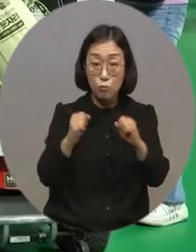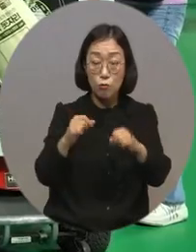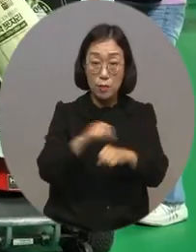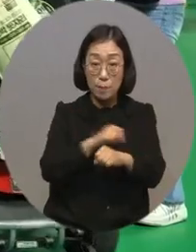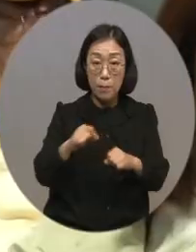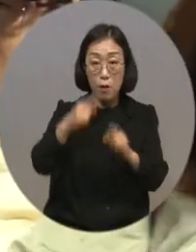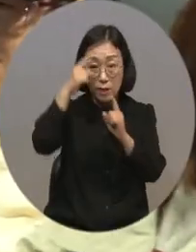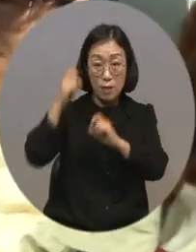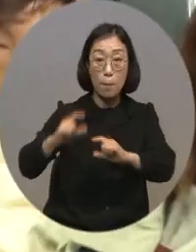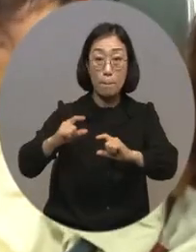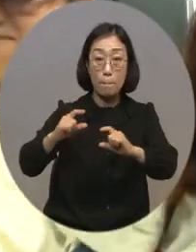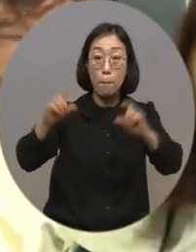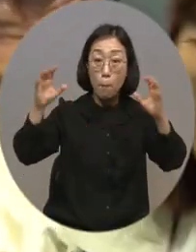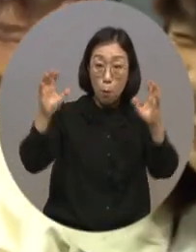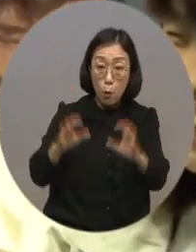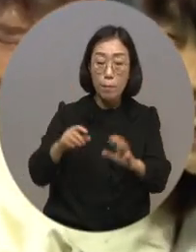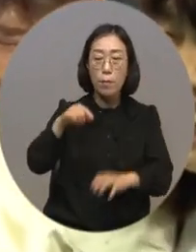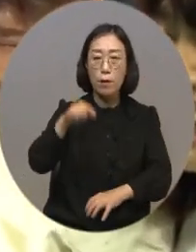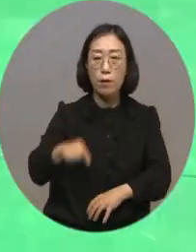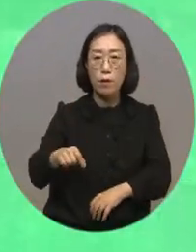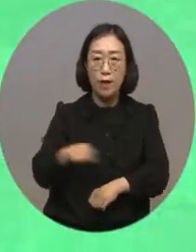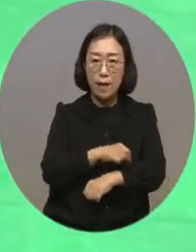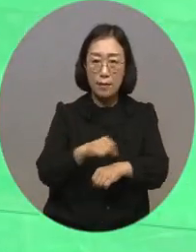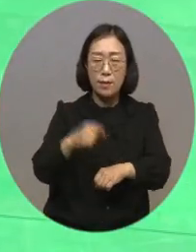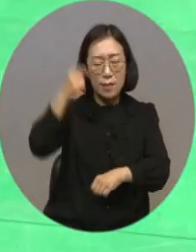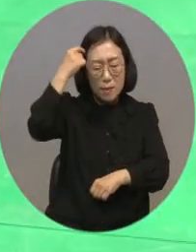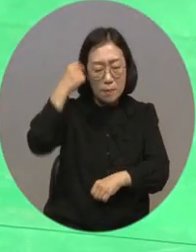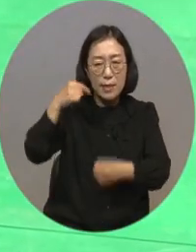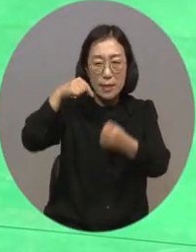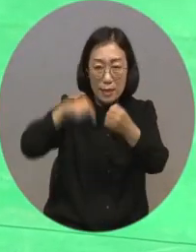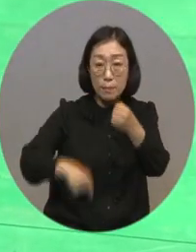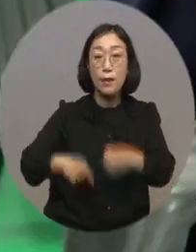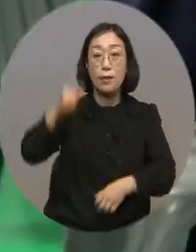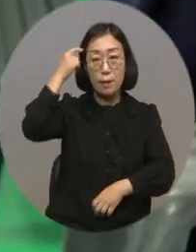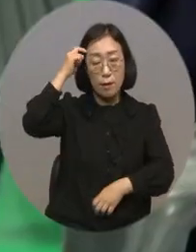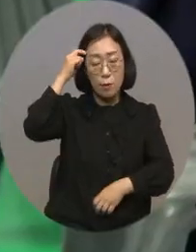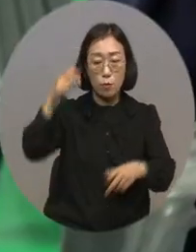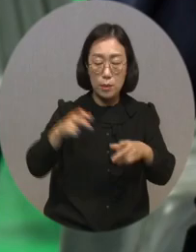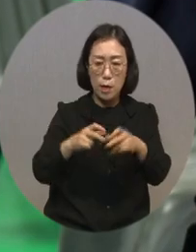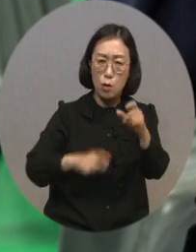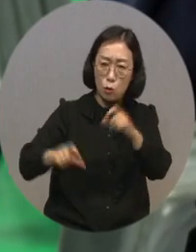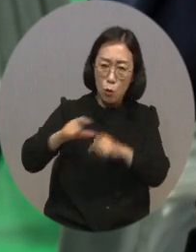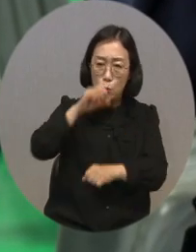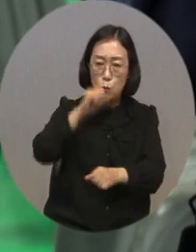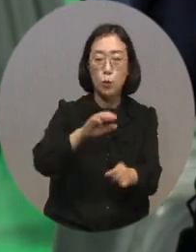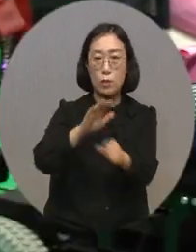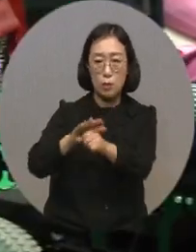통해서 장애인의 날의 의미를 다시 한번 되새기고 장애인들을 위해 더 나은 지원과